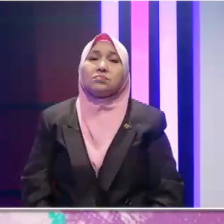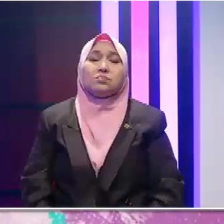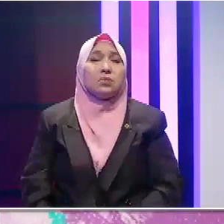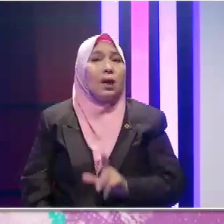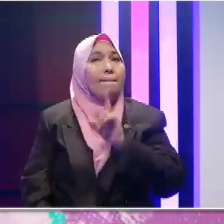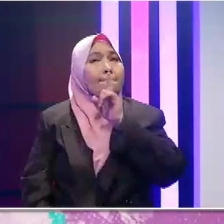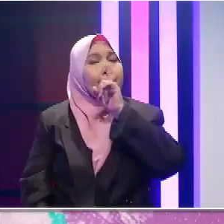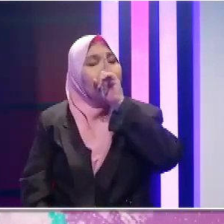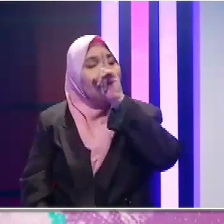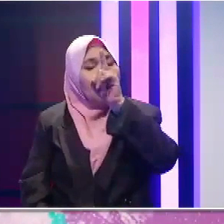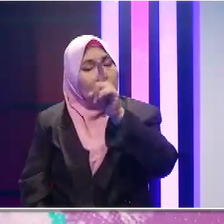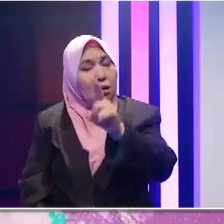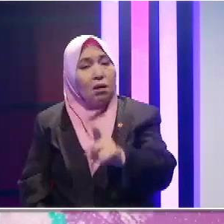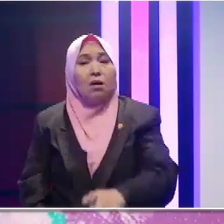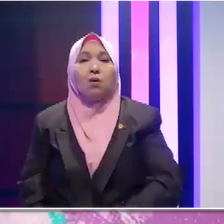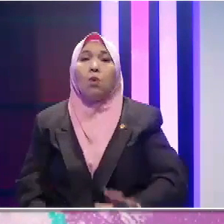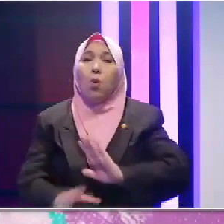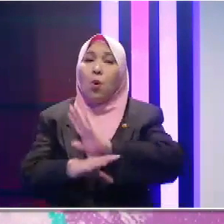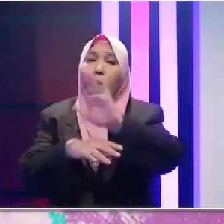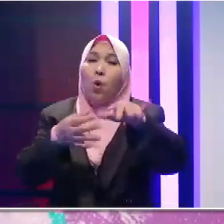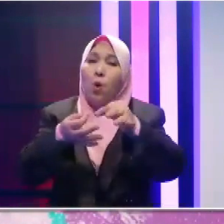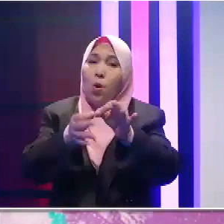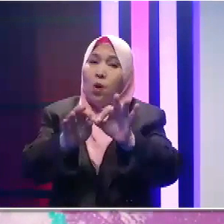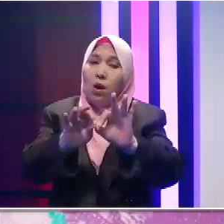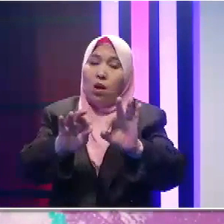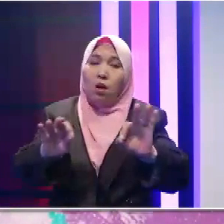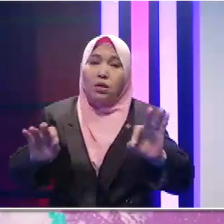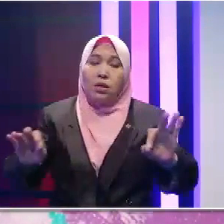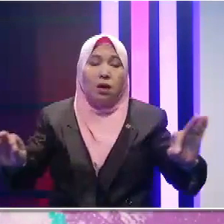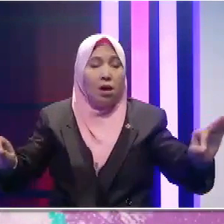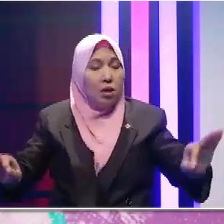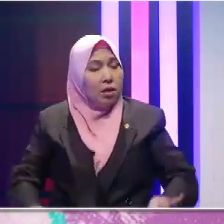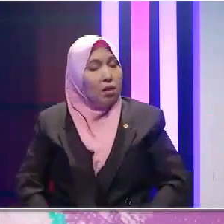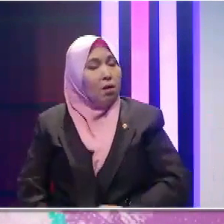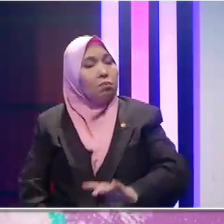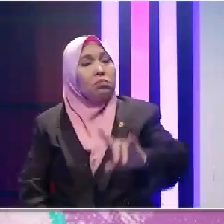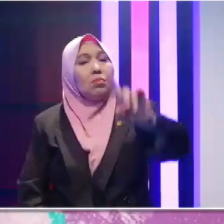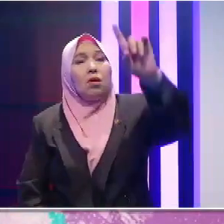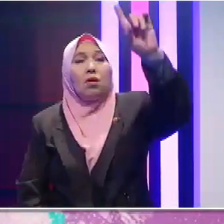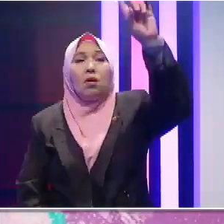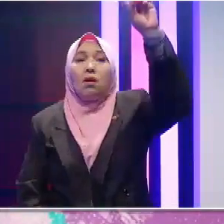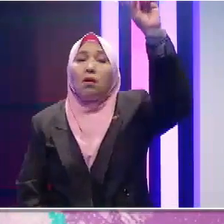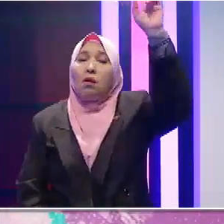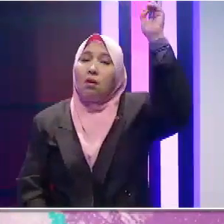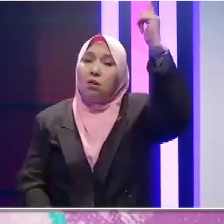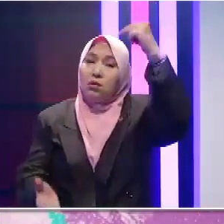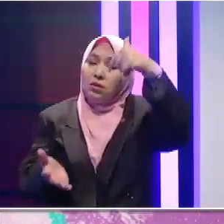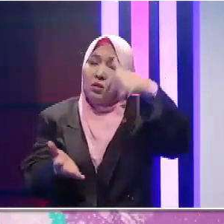صدق الله العظيم.